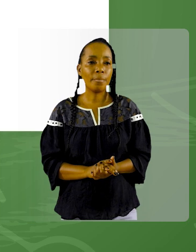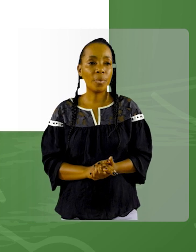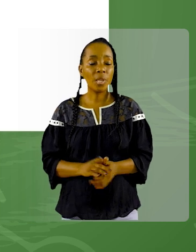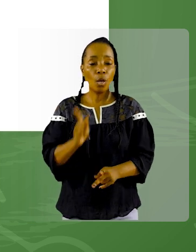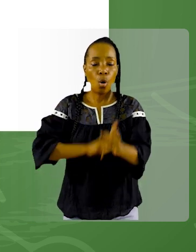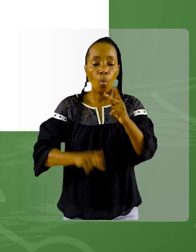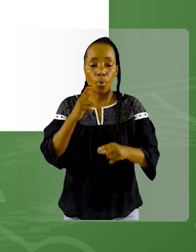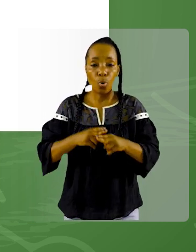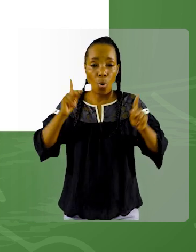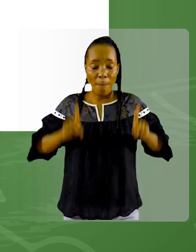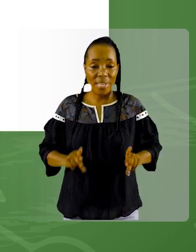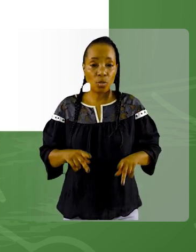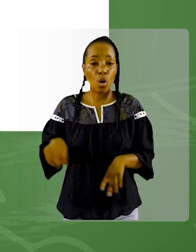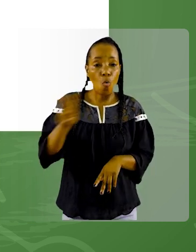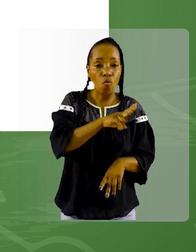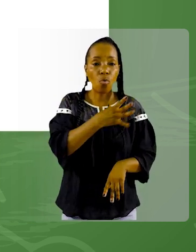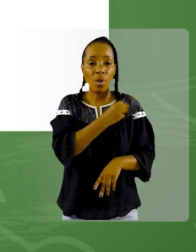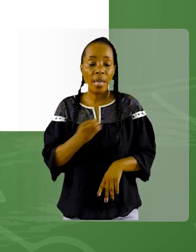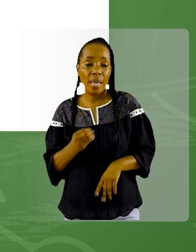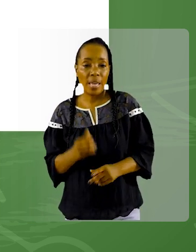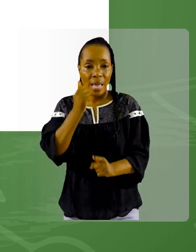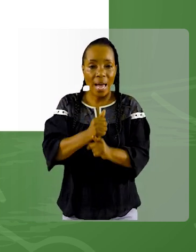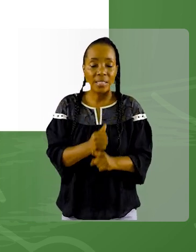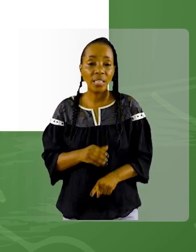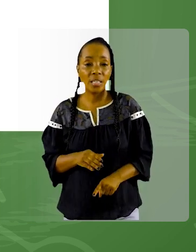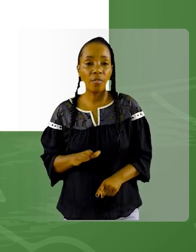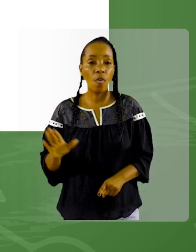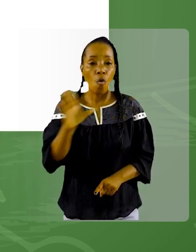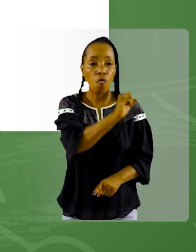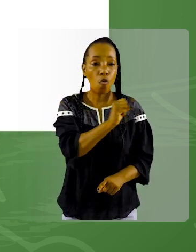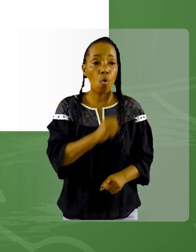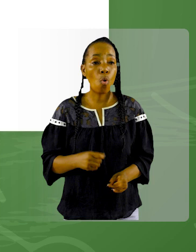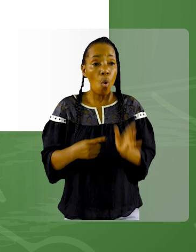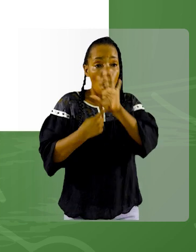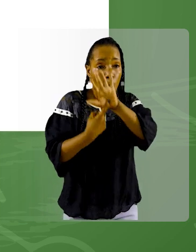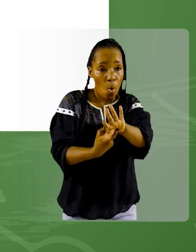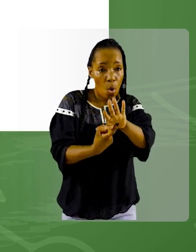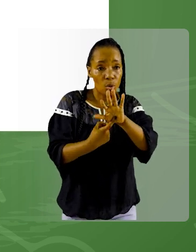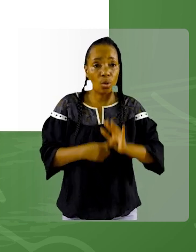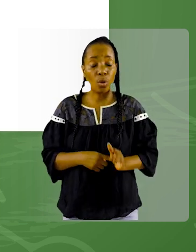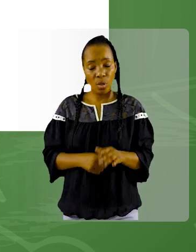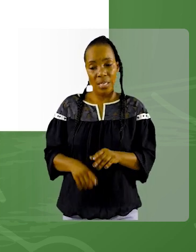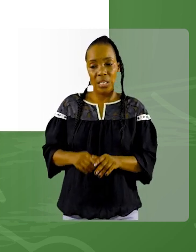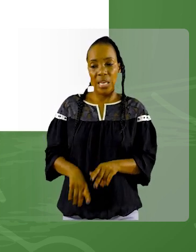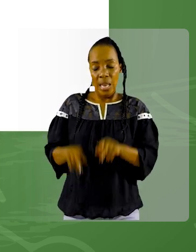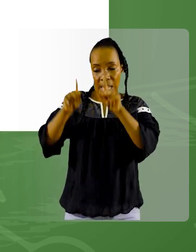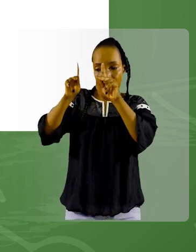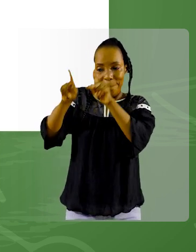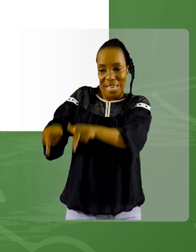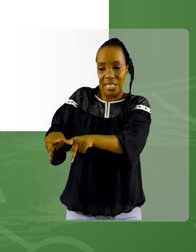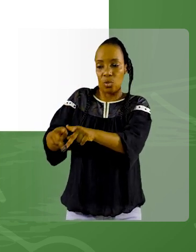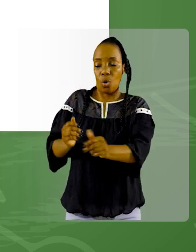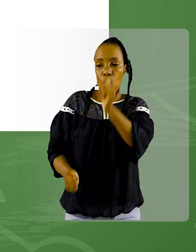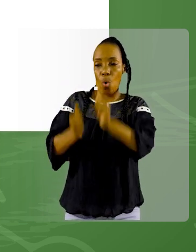personnel vous et l'adjectif vos sont les indices qui spécifient les interlocuteurs auxquels